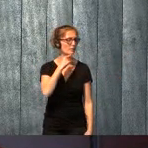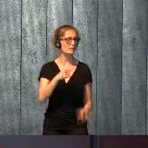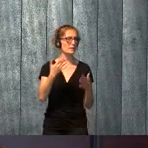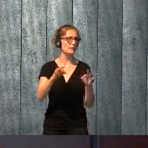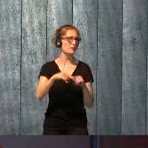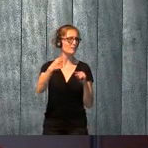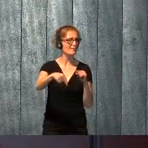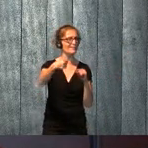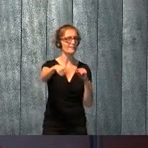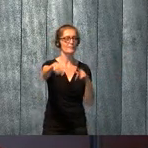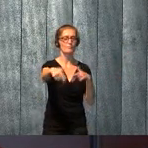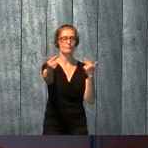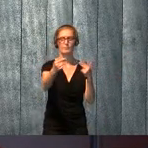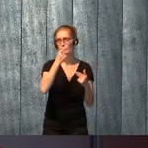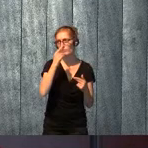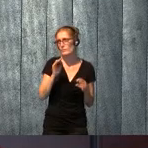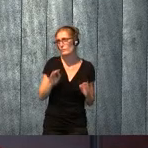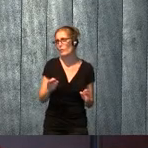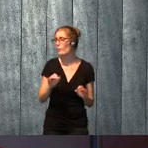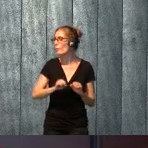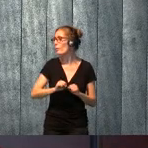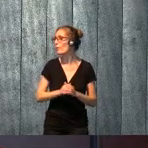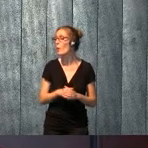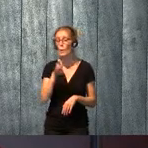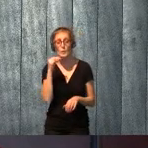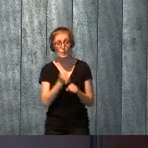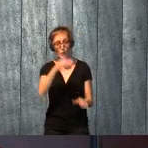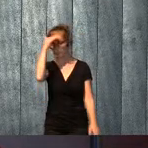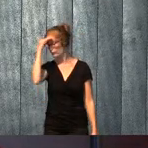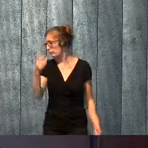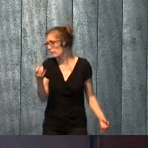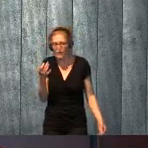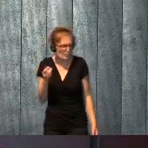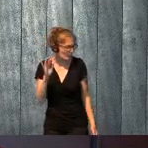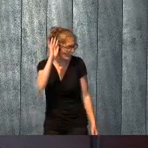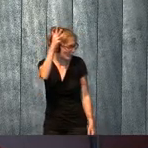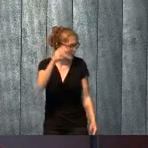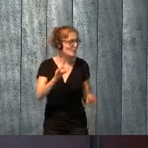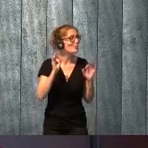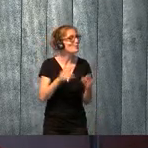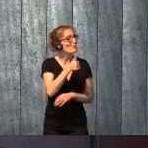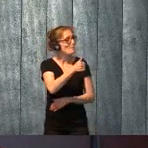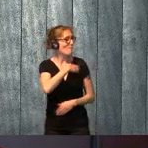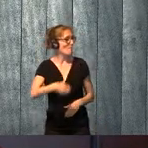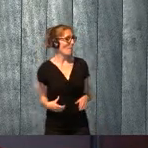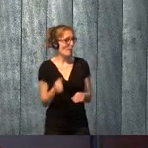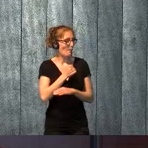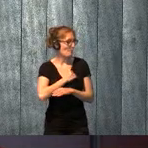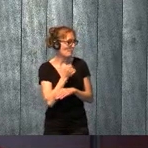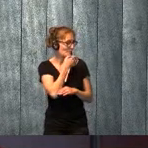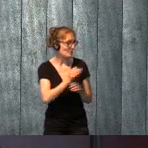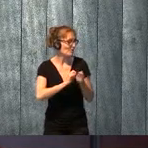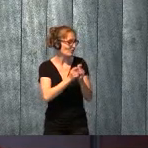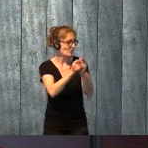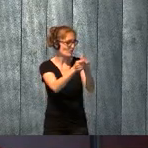2 ou 3 décennies? On pourra me dire que faire de la prospective à 30 ans, c'est folie. Hein, vous disiez, monsieur le maire de Bilbao, tout change